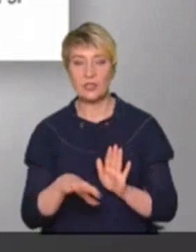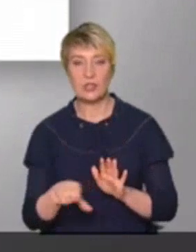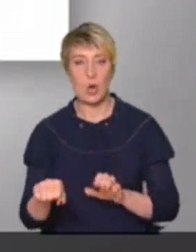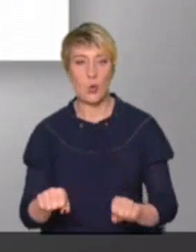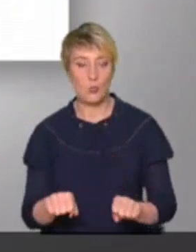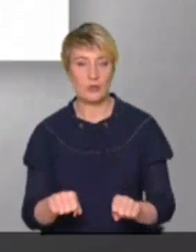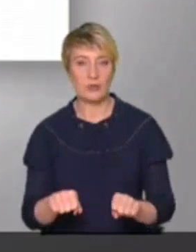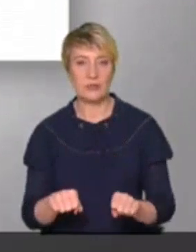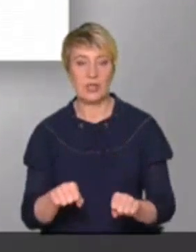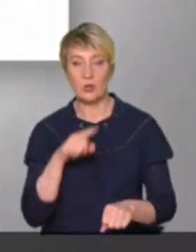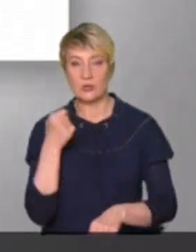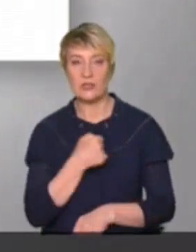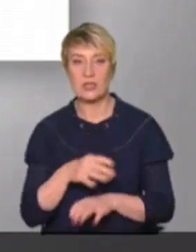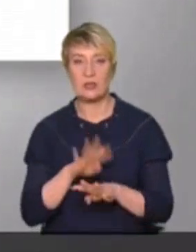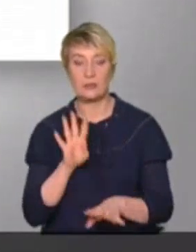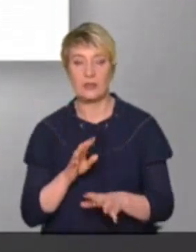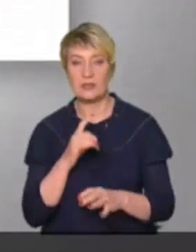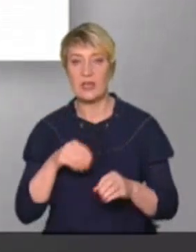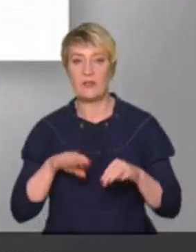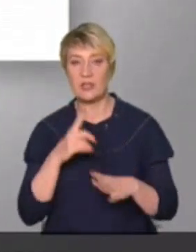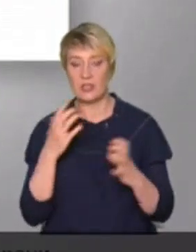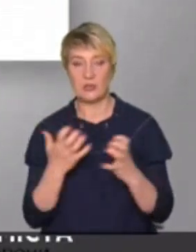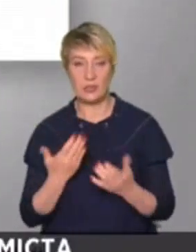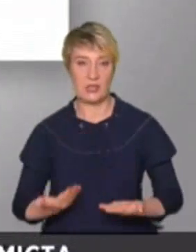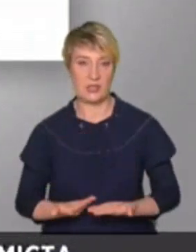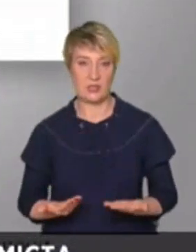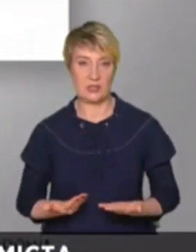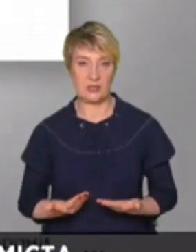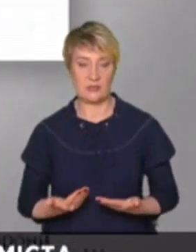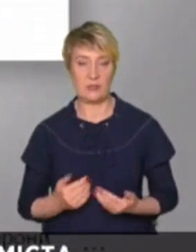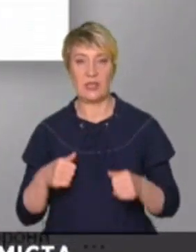складу російської армії вирішили зберегти своє життя та здалися у полон.